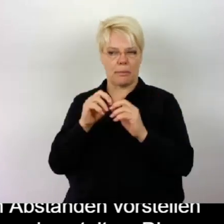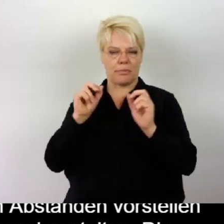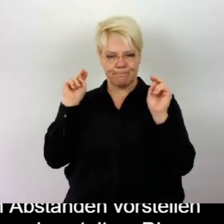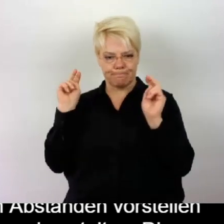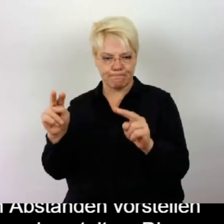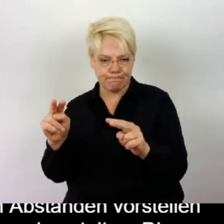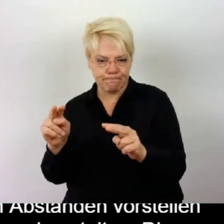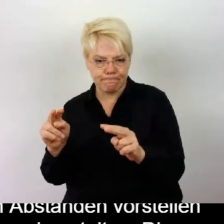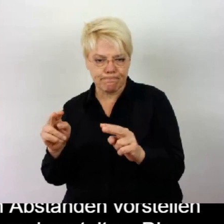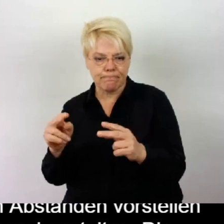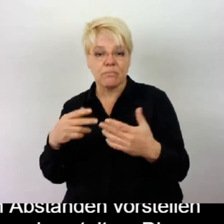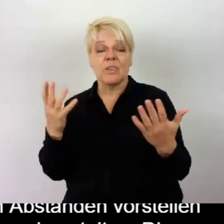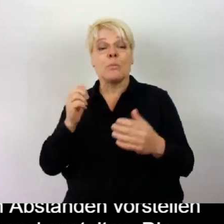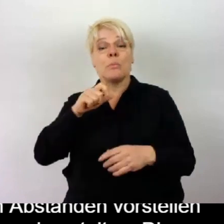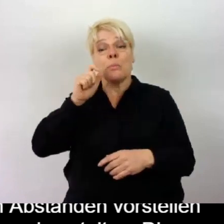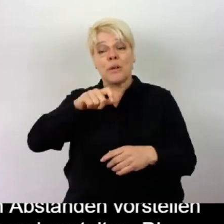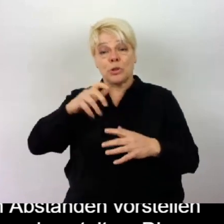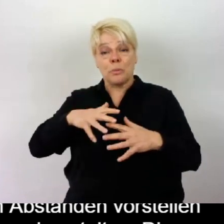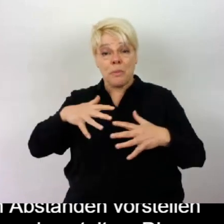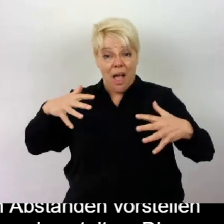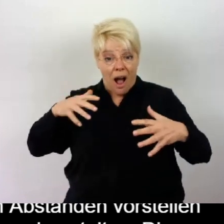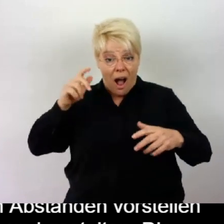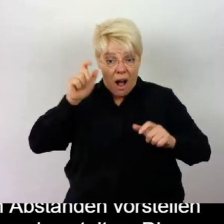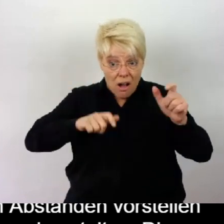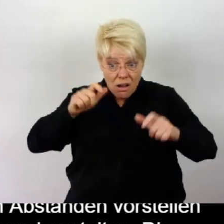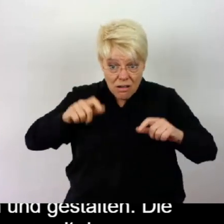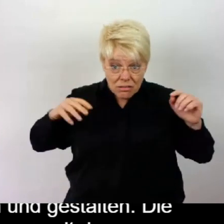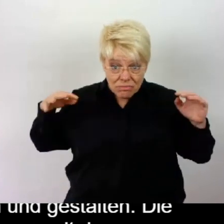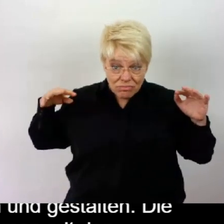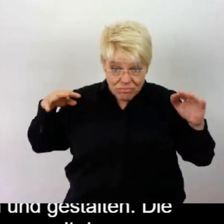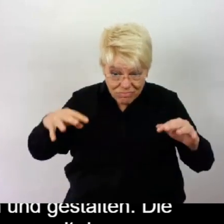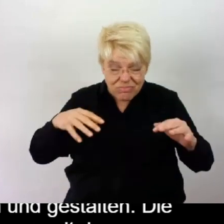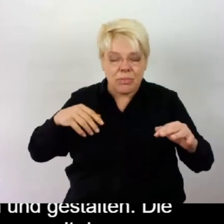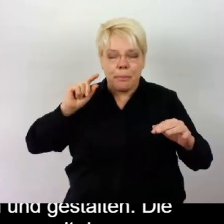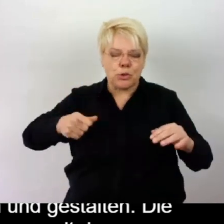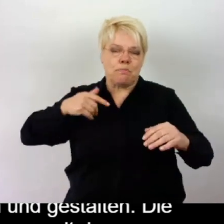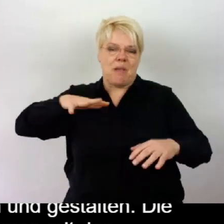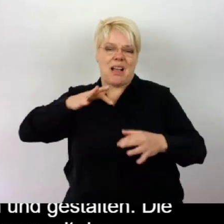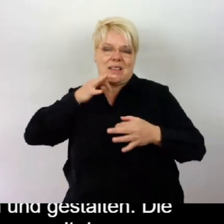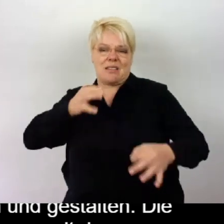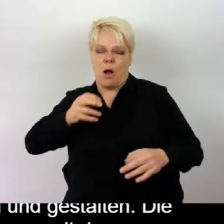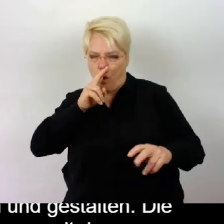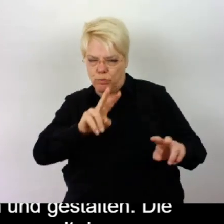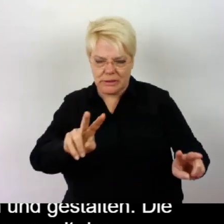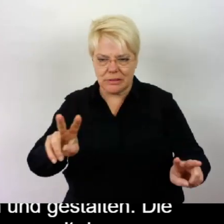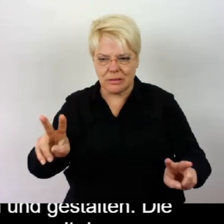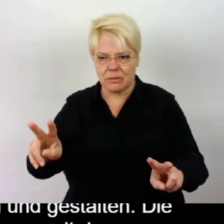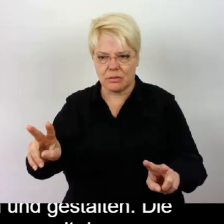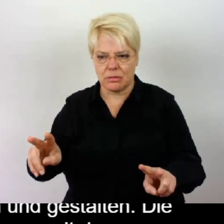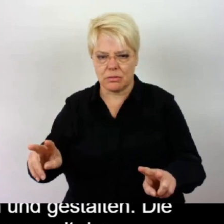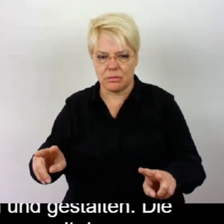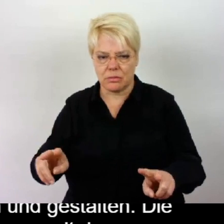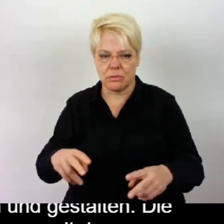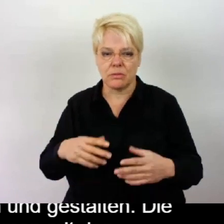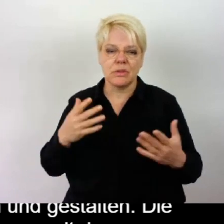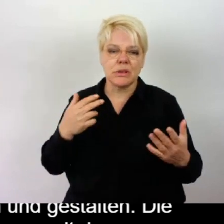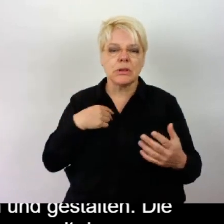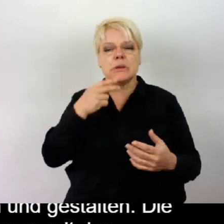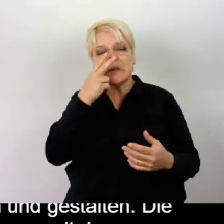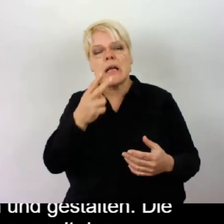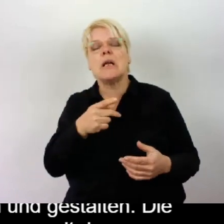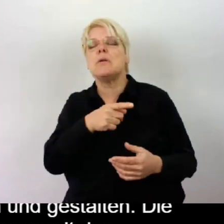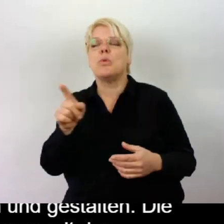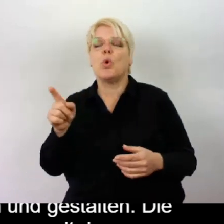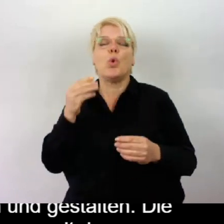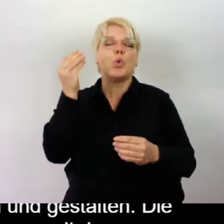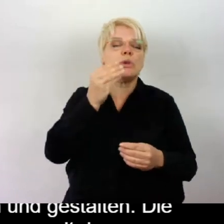auf 100 den Schalter umlegen. Also ich bleibe nochmal beim Thema Ballett. Das sind ja Hochleistungsathletinnen und Athleten. Die brauchen ja ähnlich wie die